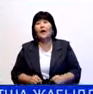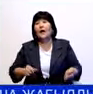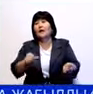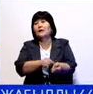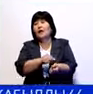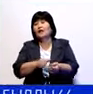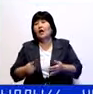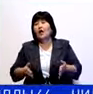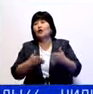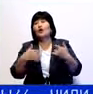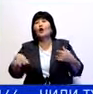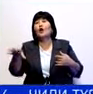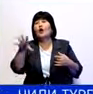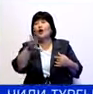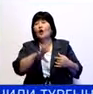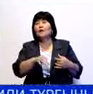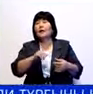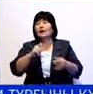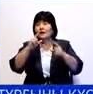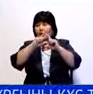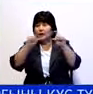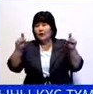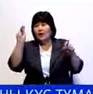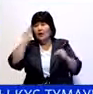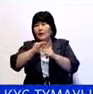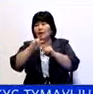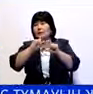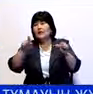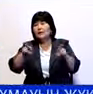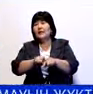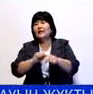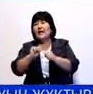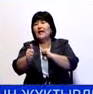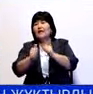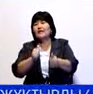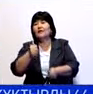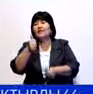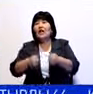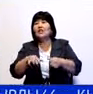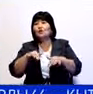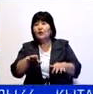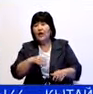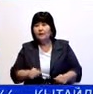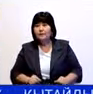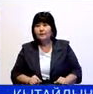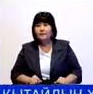Нашақорлыққа жол жоқ. Бәріңде жарысқа ұранымен жалпы білім беретін мектептер арасында эстафеталық жарыс өтті.